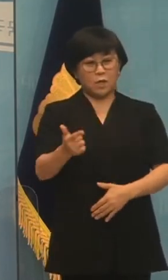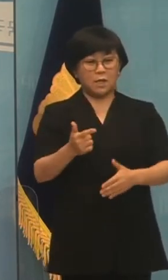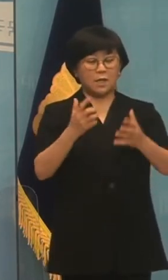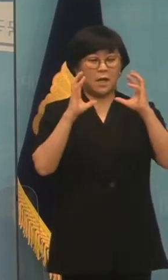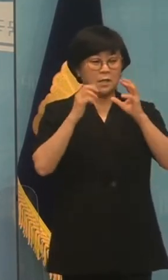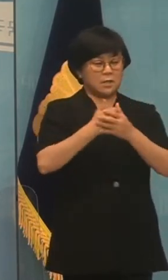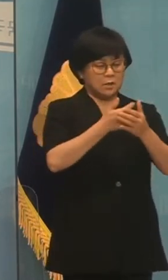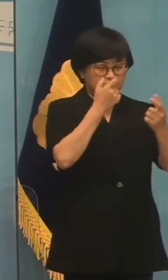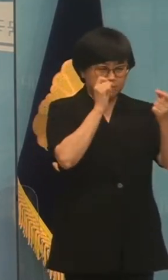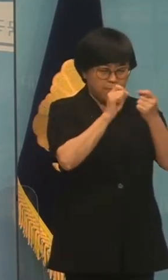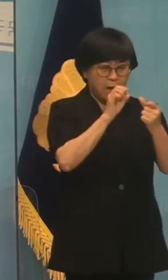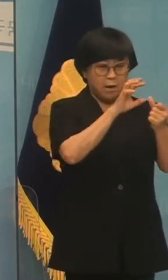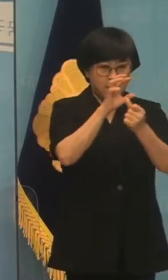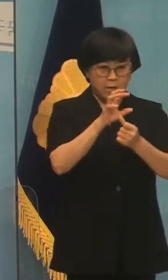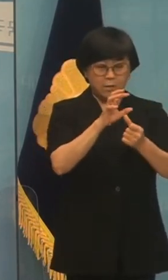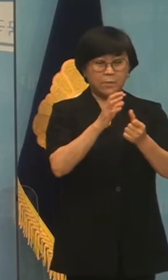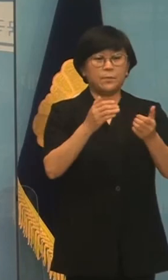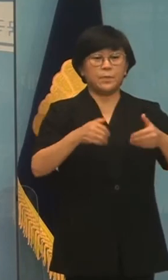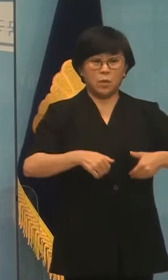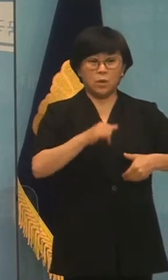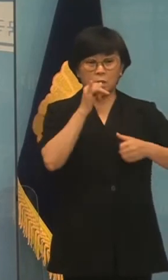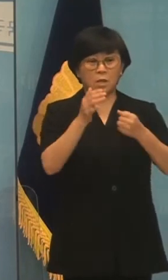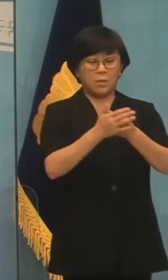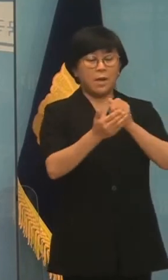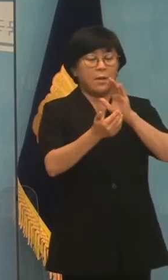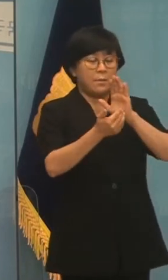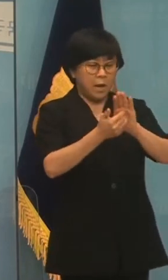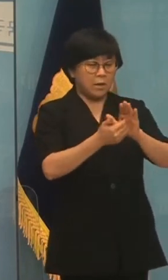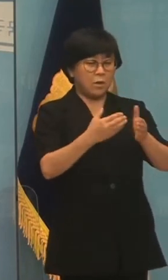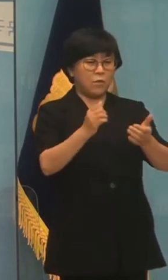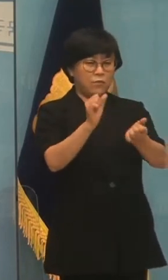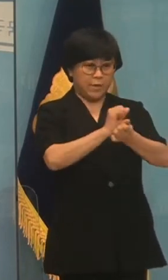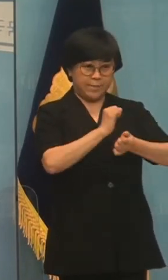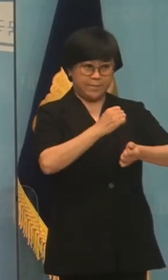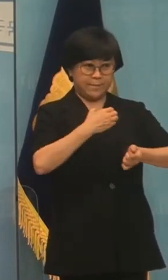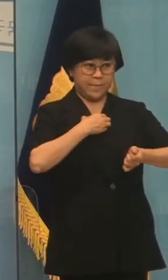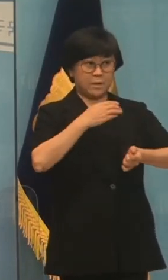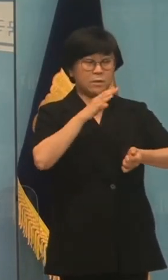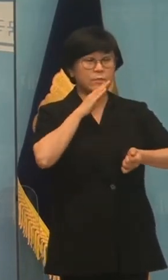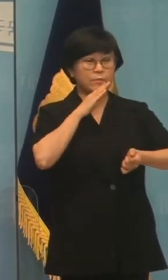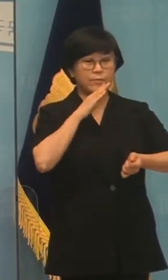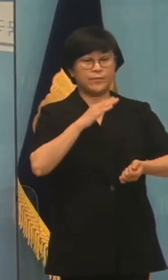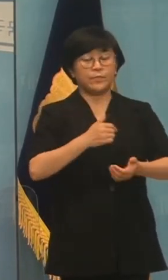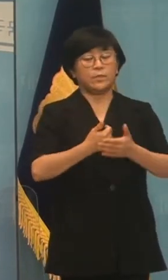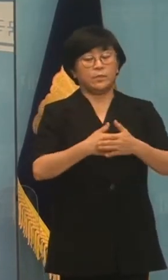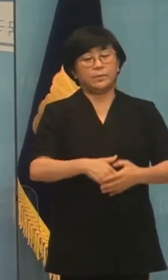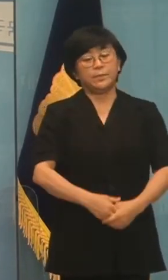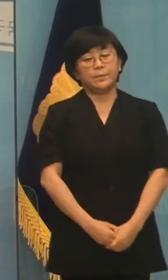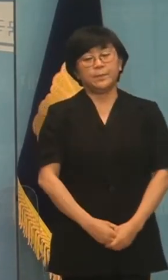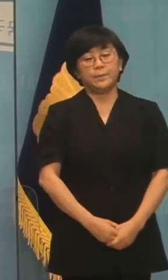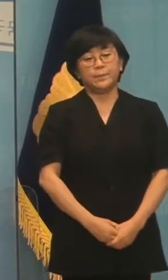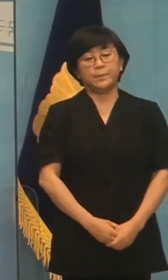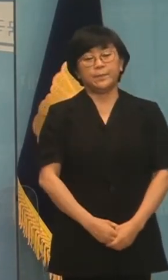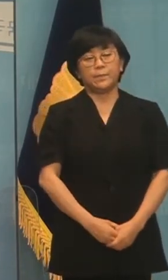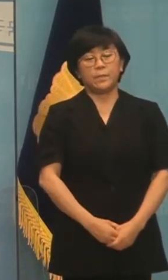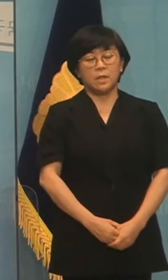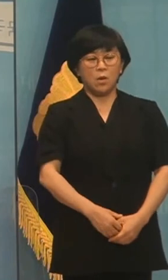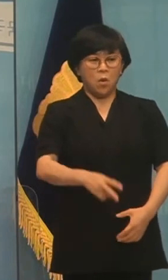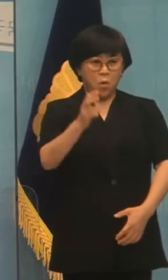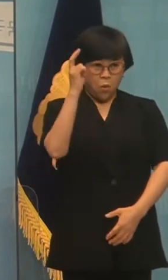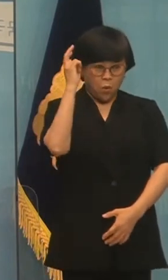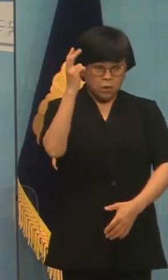아이들을 밀접하게 돌봐야 하기 때문에 방역에 취약할 수밖에 없는 환경이라는 것을 직시해야 합니다.